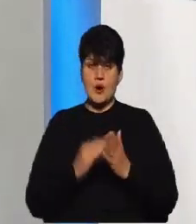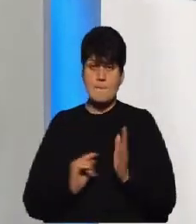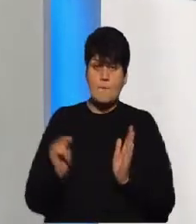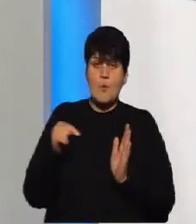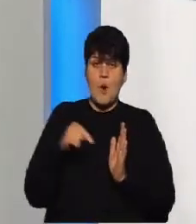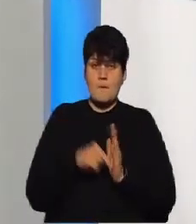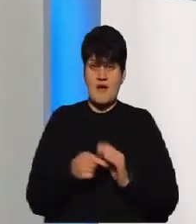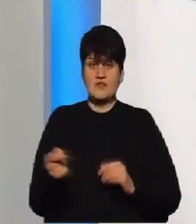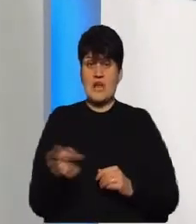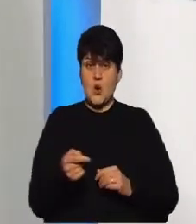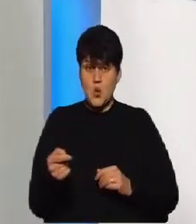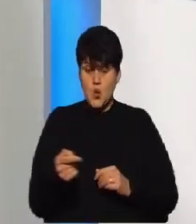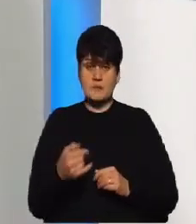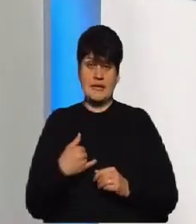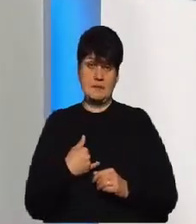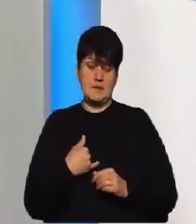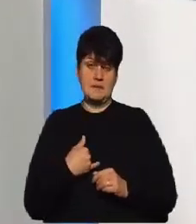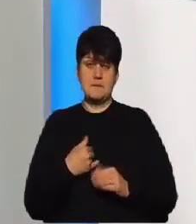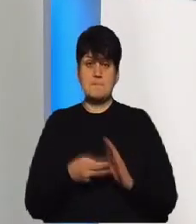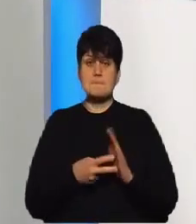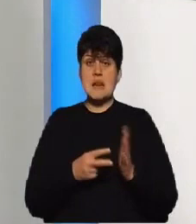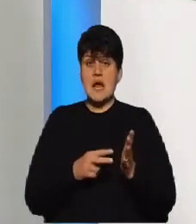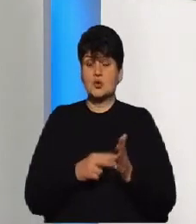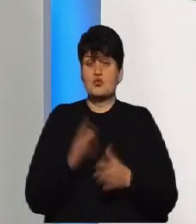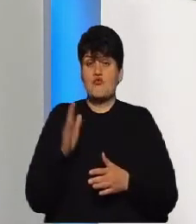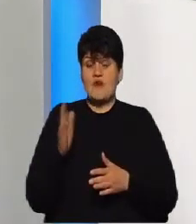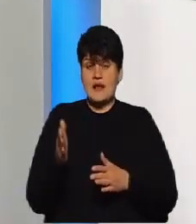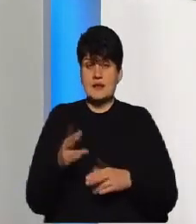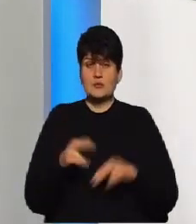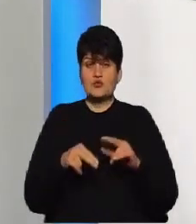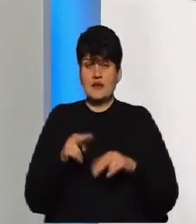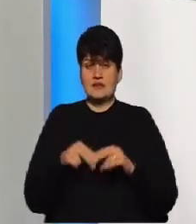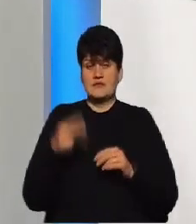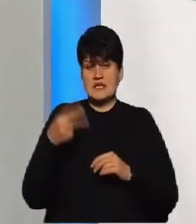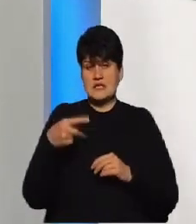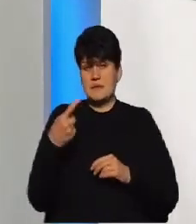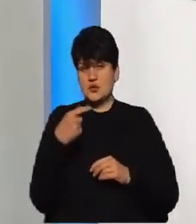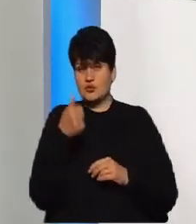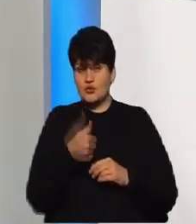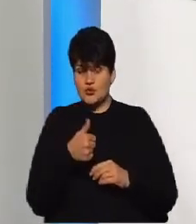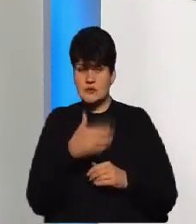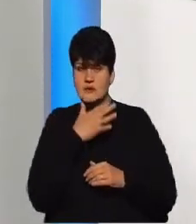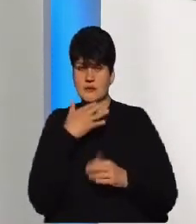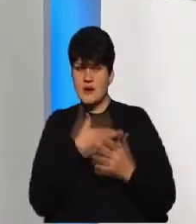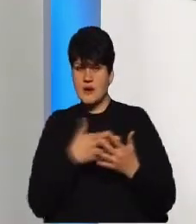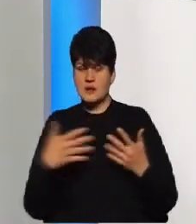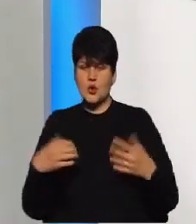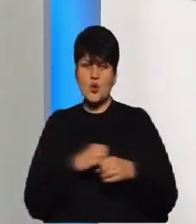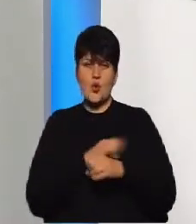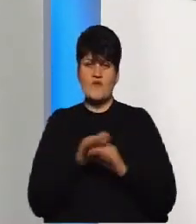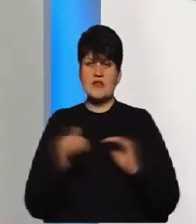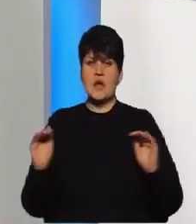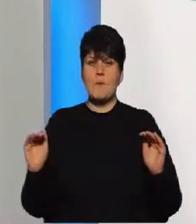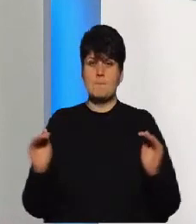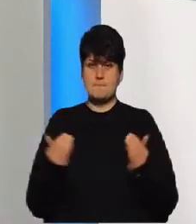відповідно ми планували, в принципі, добудувати її в 2021 році, але ряд там і ковідних обмежень, ряд там ще